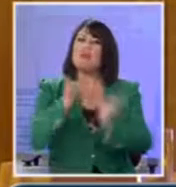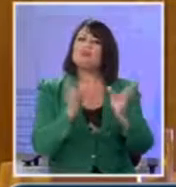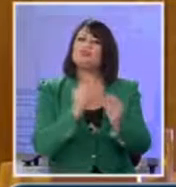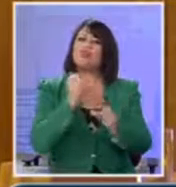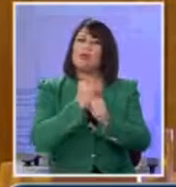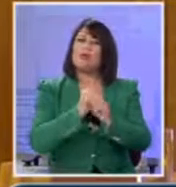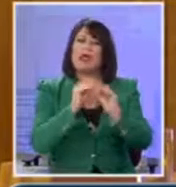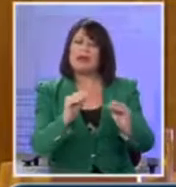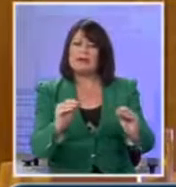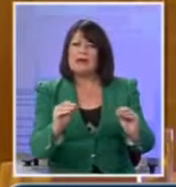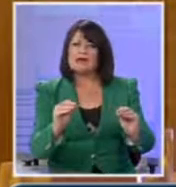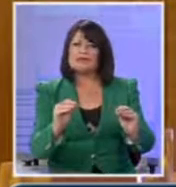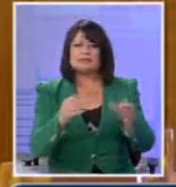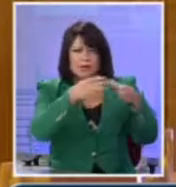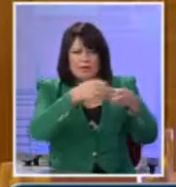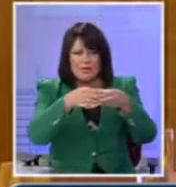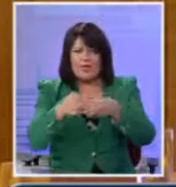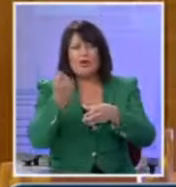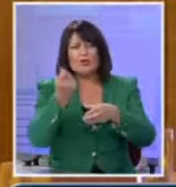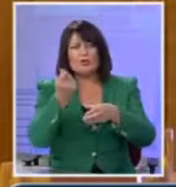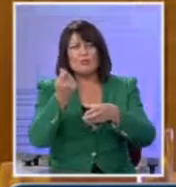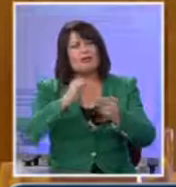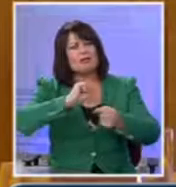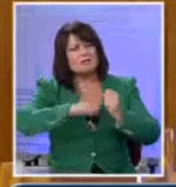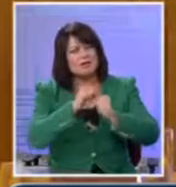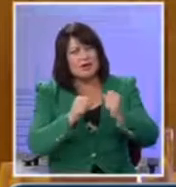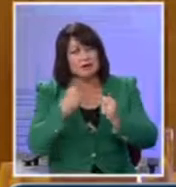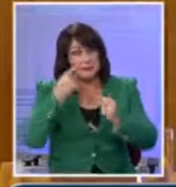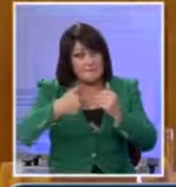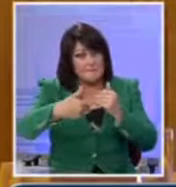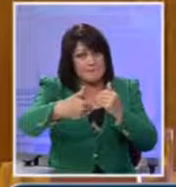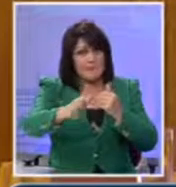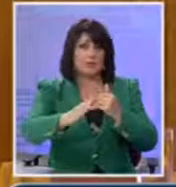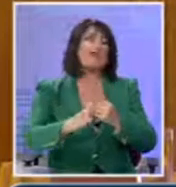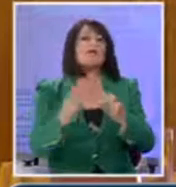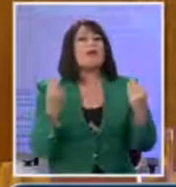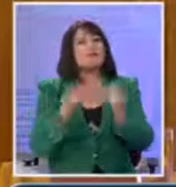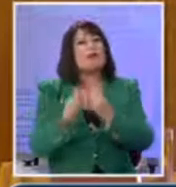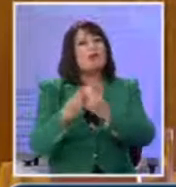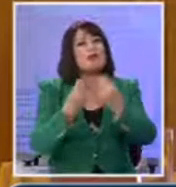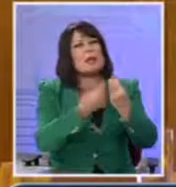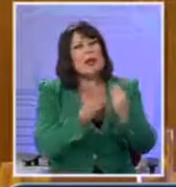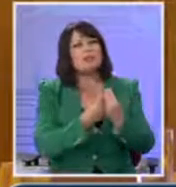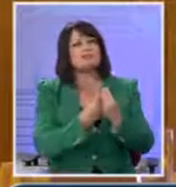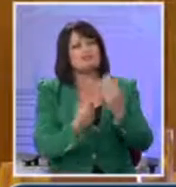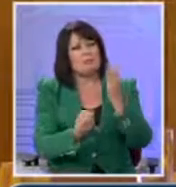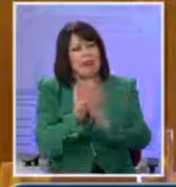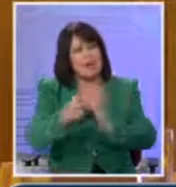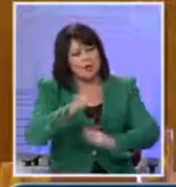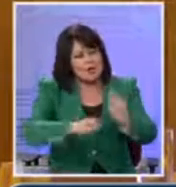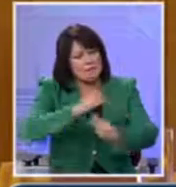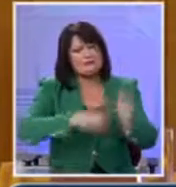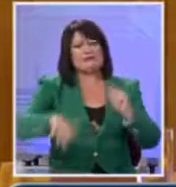απασχόλησης και κατάρτισης σε κλάδους οικονομικής δραστηριότητας, τα οποία έχουν προοπτική και συνάδουν με την παραγωγική ανασυγκρότηση της